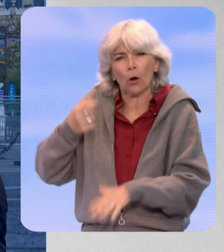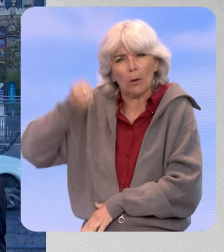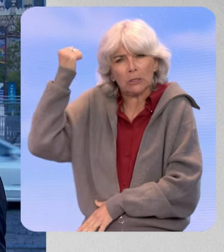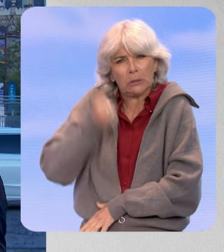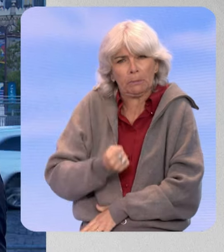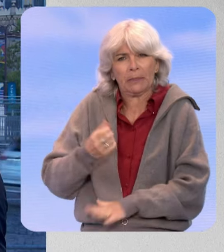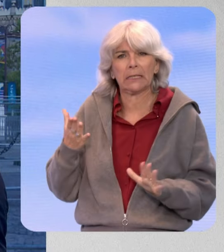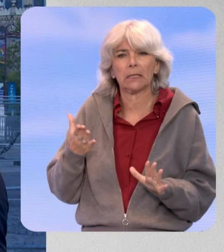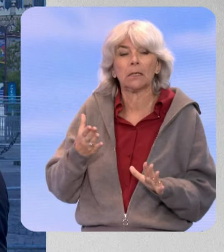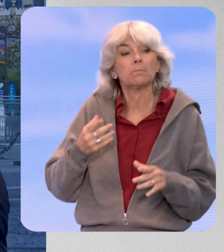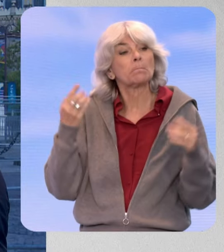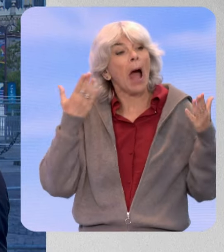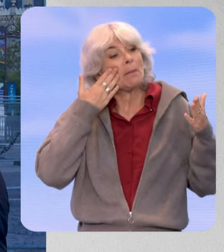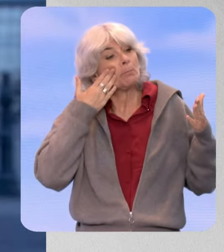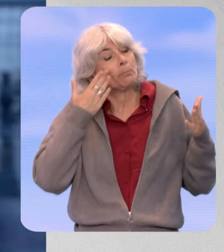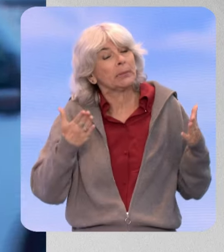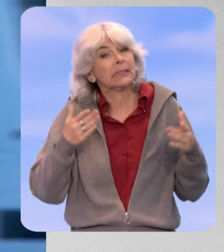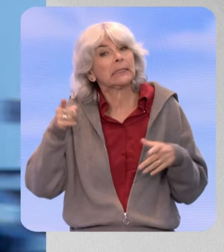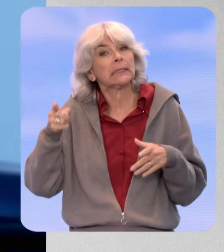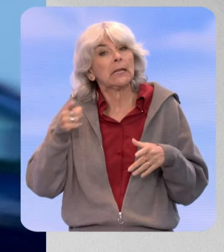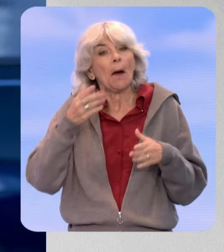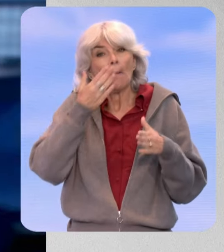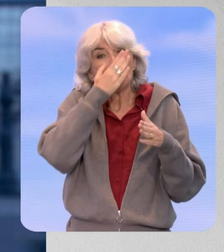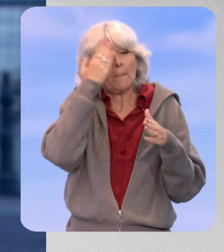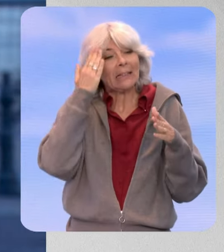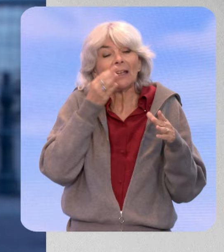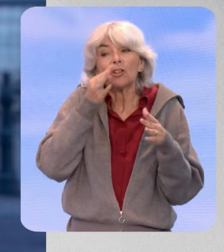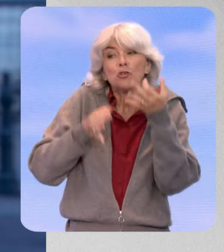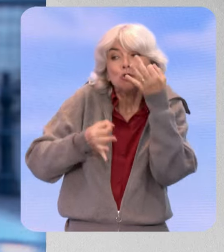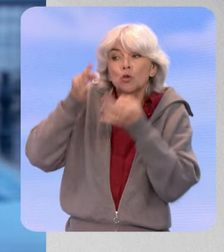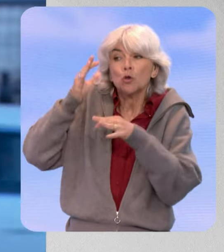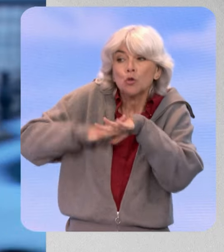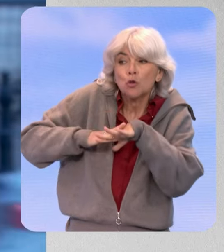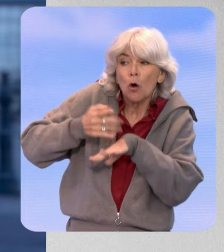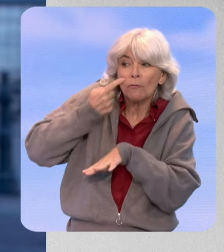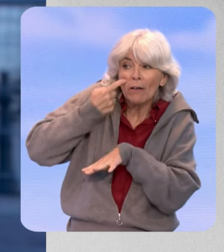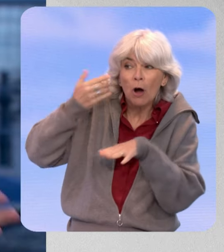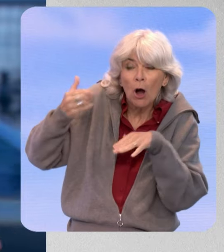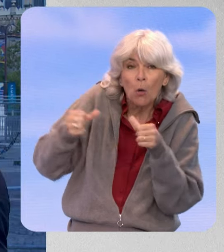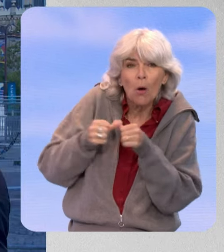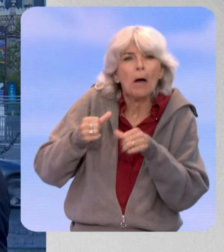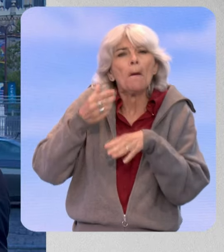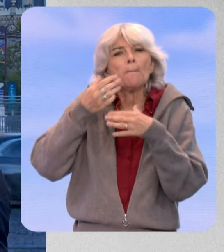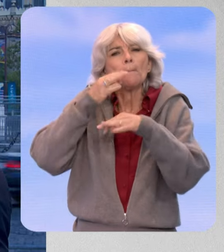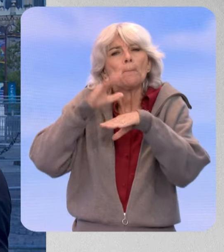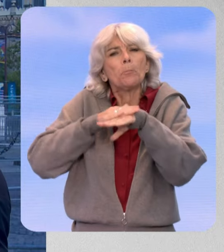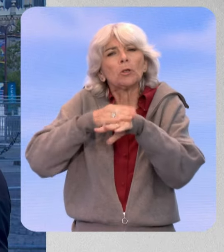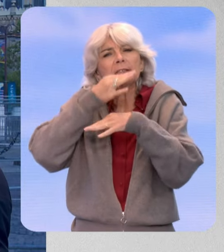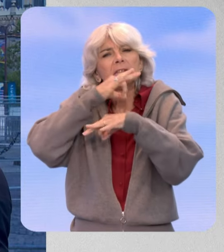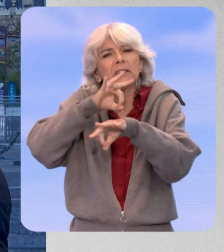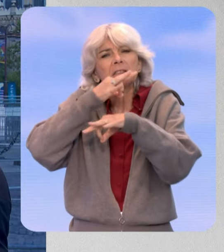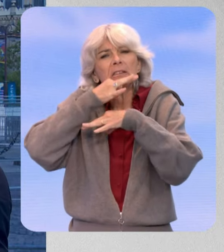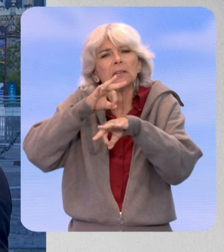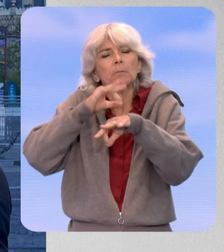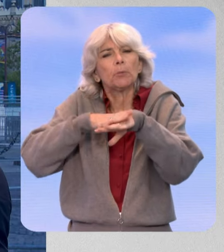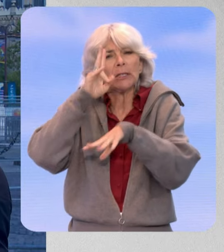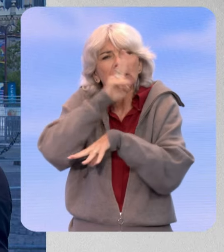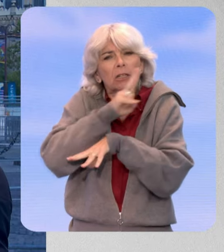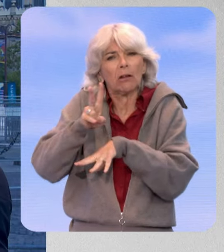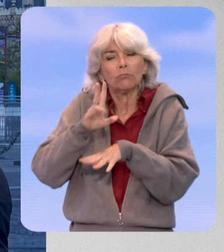Mais à l'inverse, si Jordan Bardella a dit que vous jugeriez sur pièce, absolument. Si le discours de politique générale, déjà s'il en prononce un,